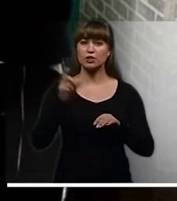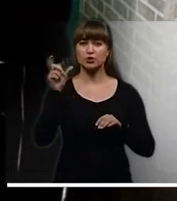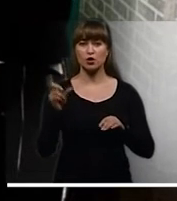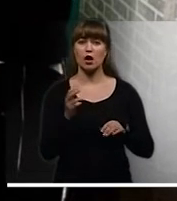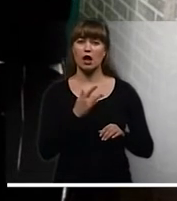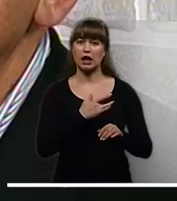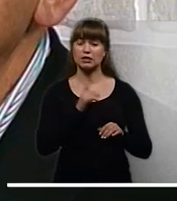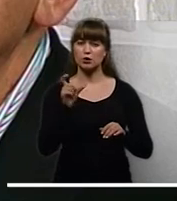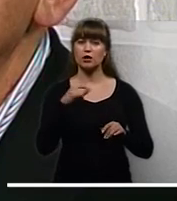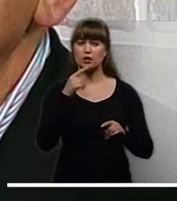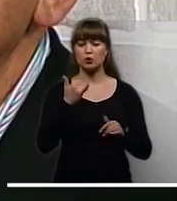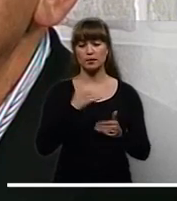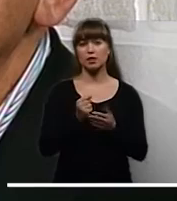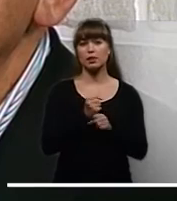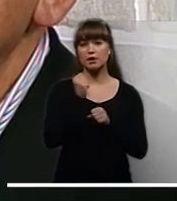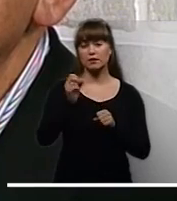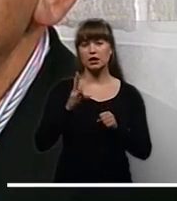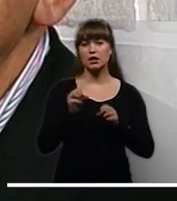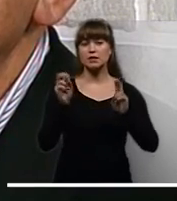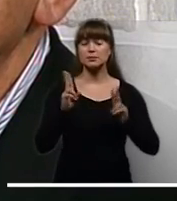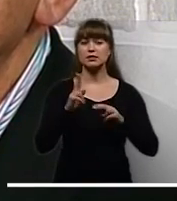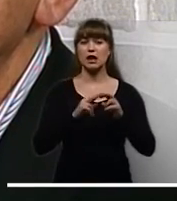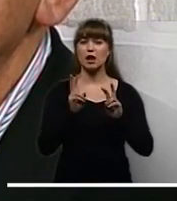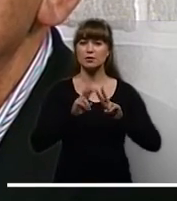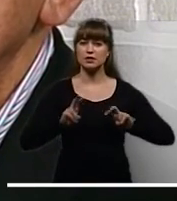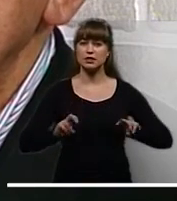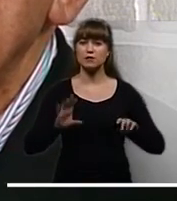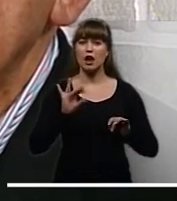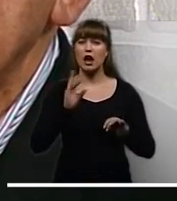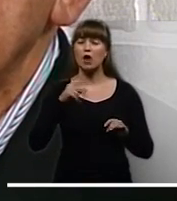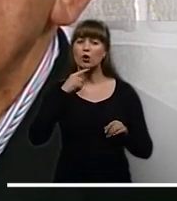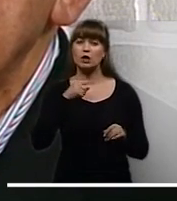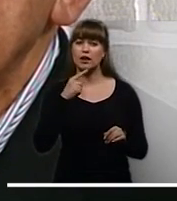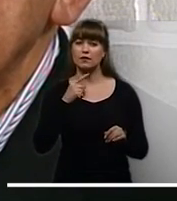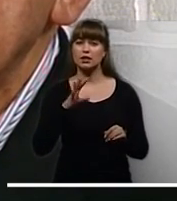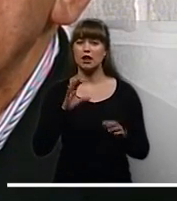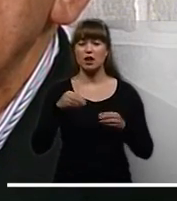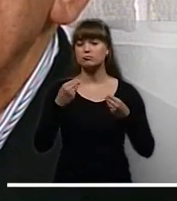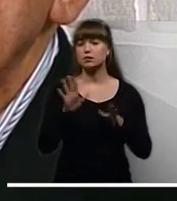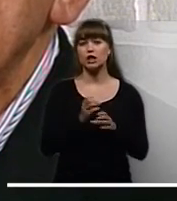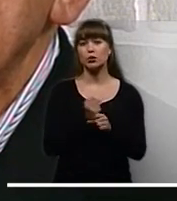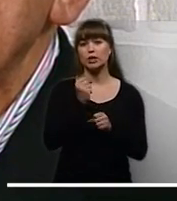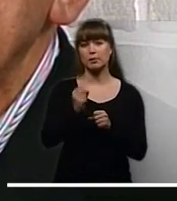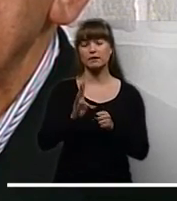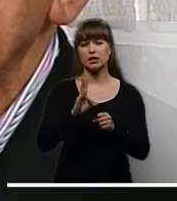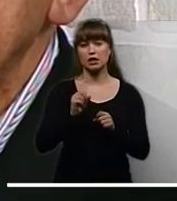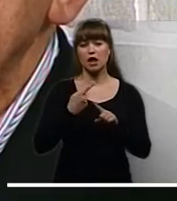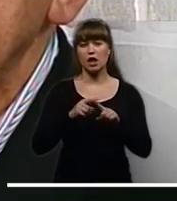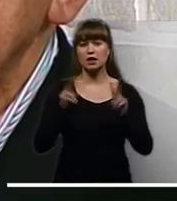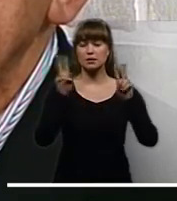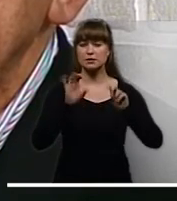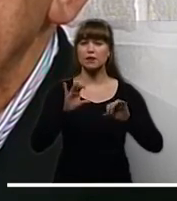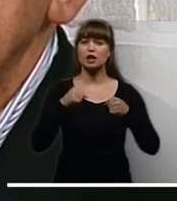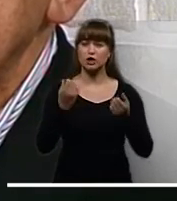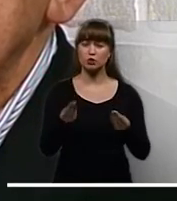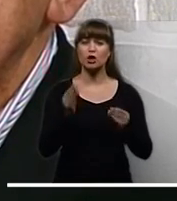и говорит мне направление на велорометрию. А они не дают направление на велорометрию, а дают